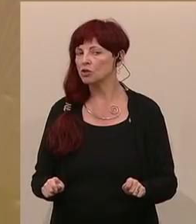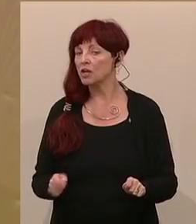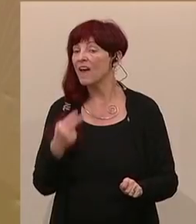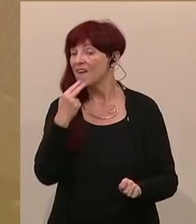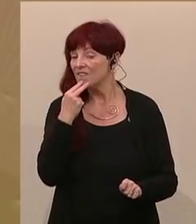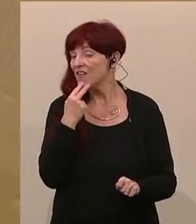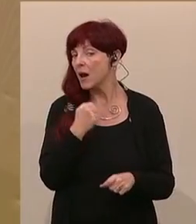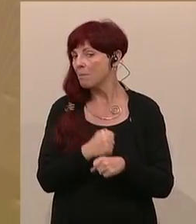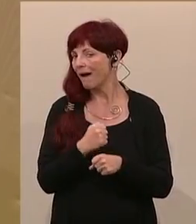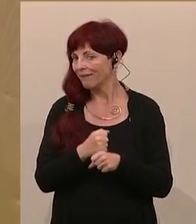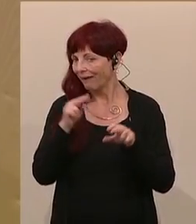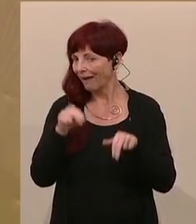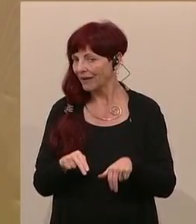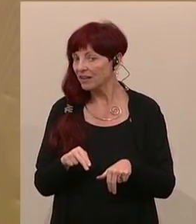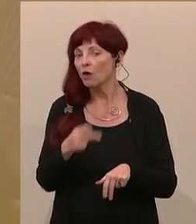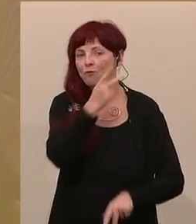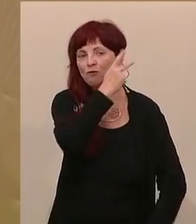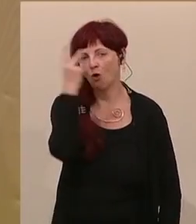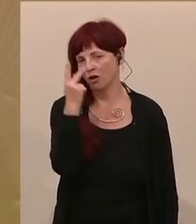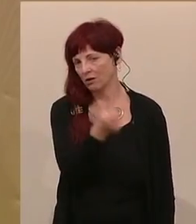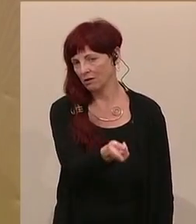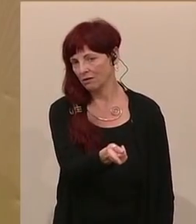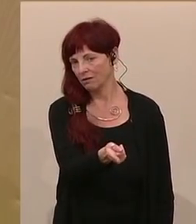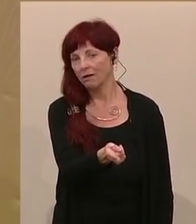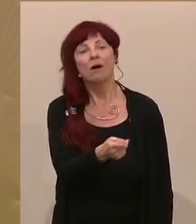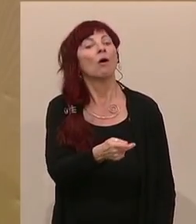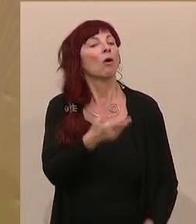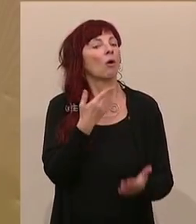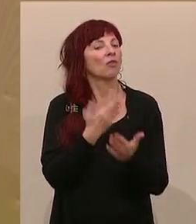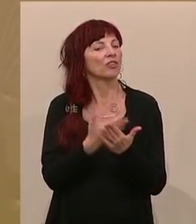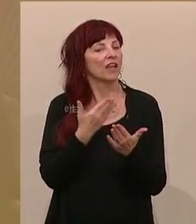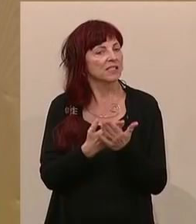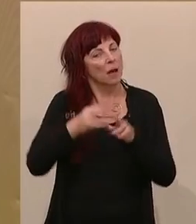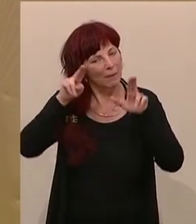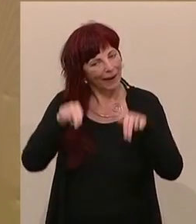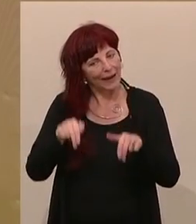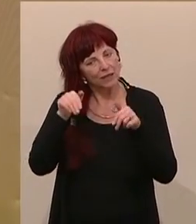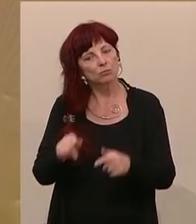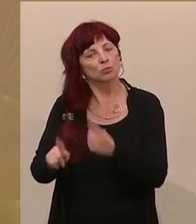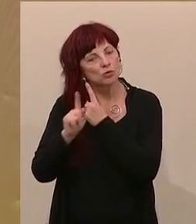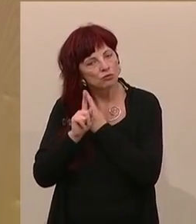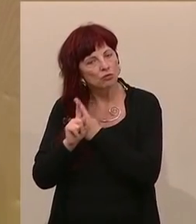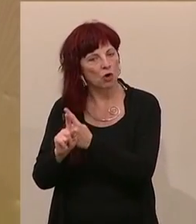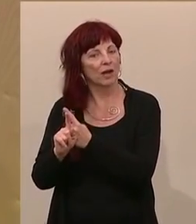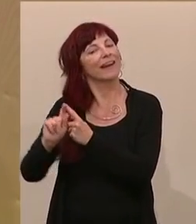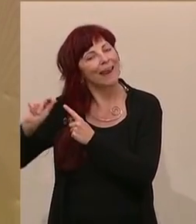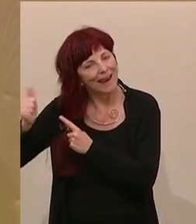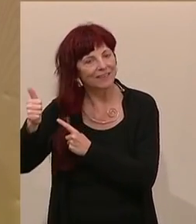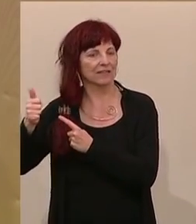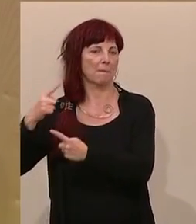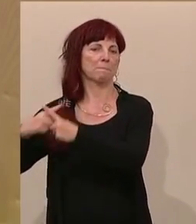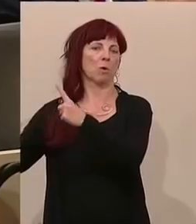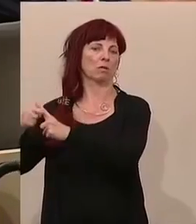aus. Und natürlich folgt das Recht der Politik. Eine ganz eindeutige Sache, das ist die erste Stunde in der